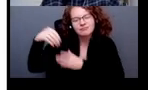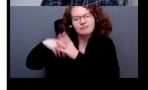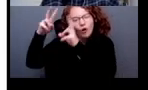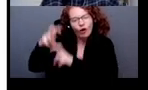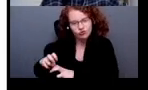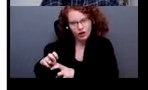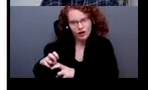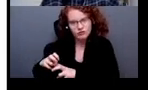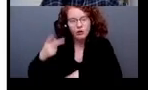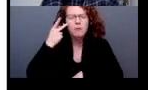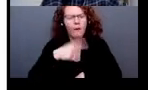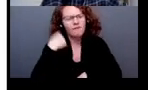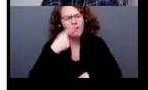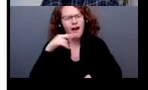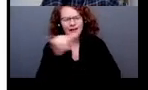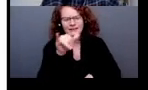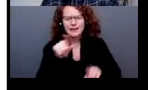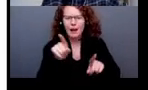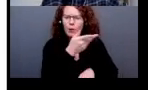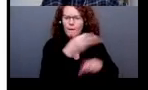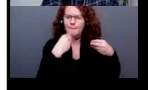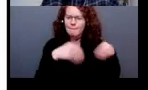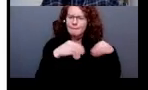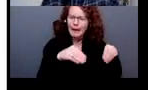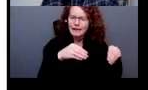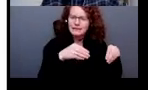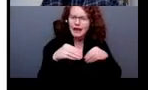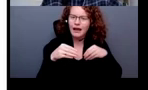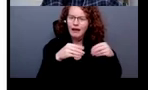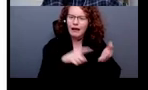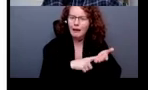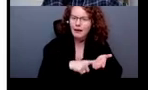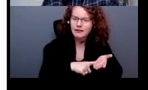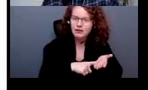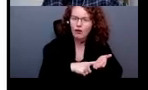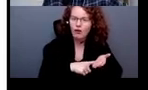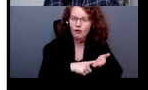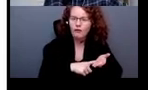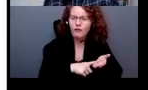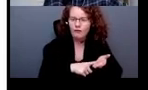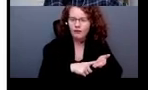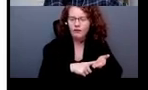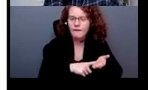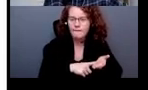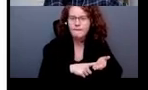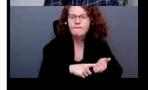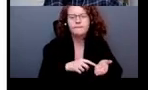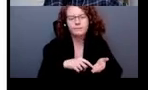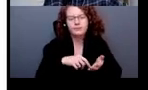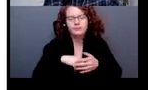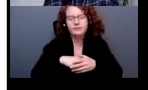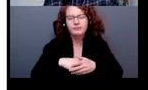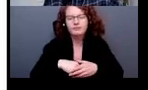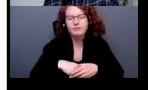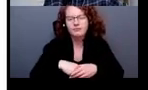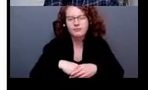chose qui est proche, hein, dans certaines de ces boutiques, hein, on pourrait appeler ça des digital patch ou patch numérique, hein, qui,